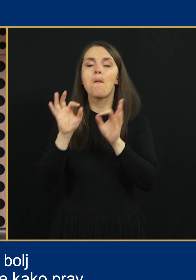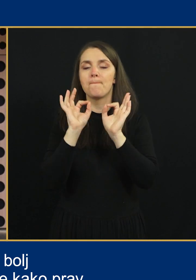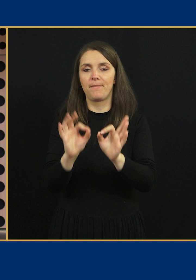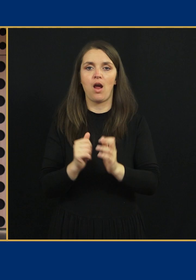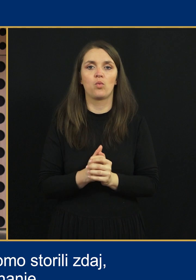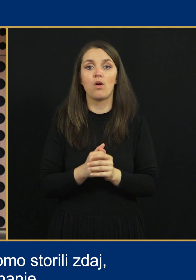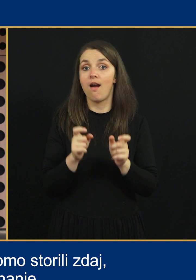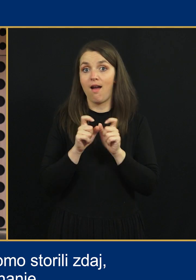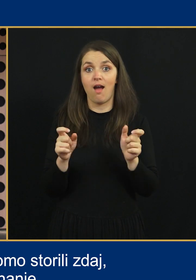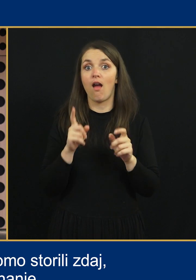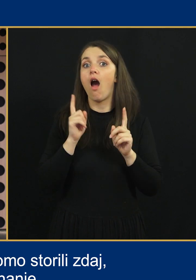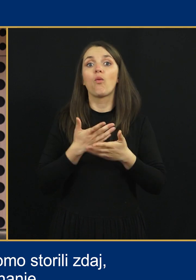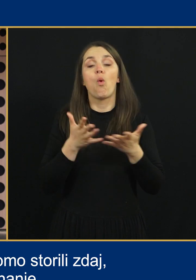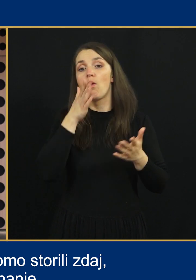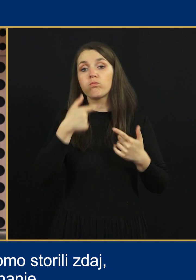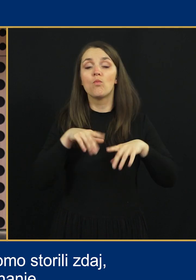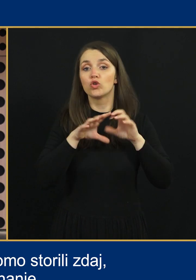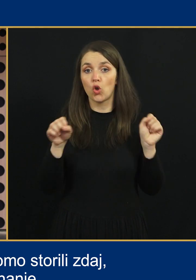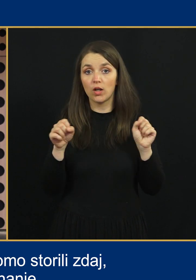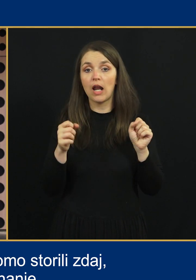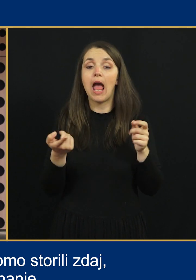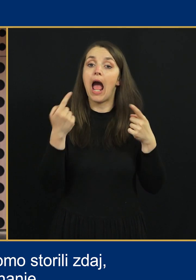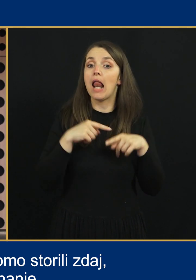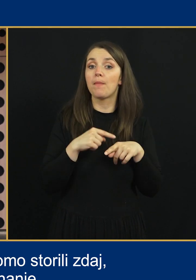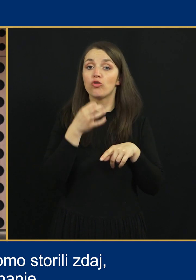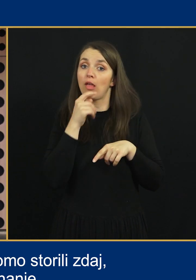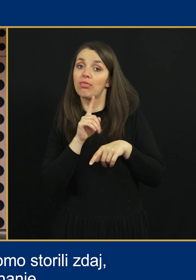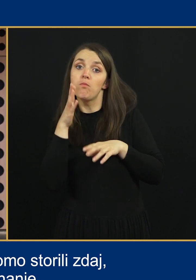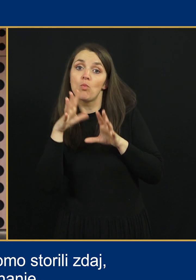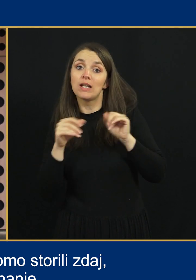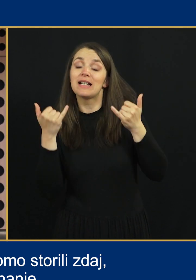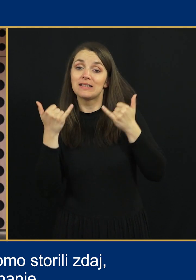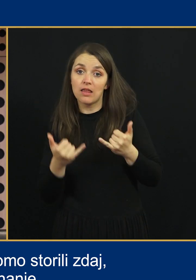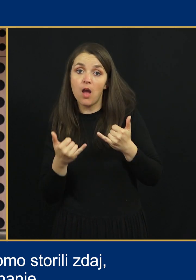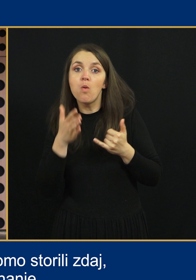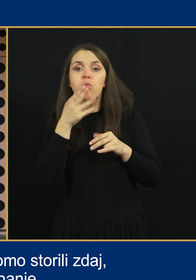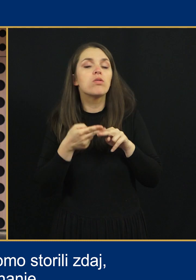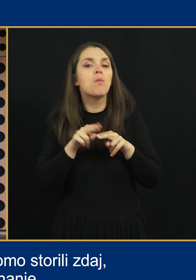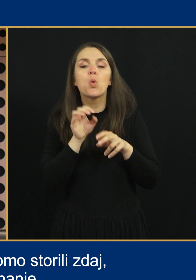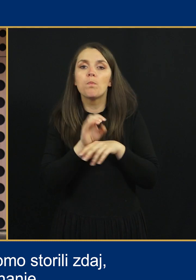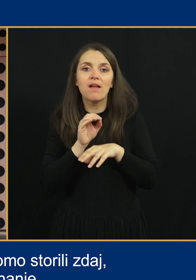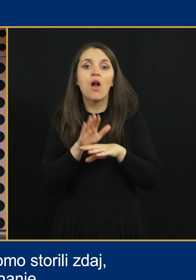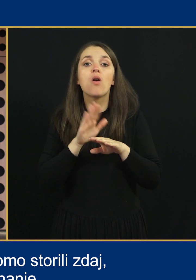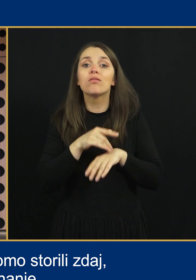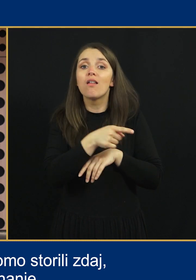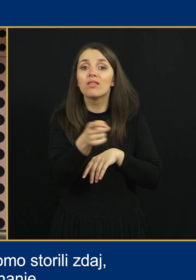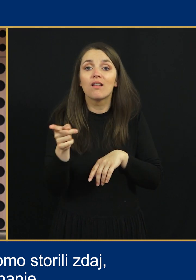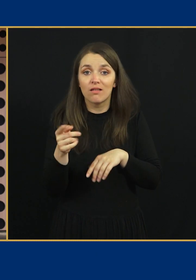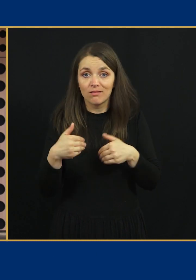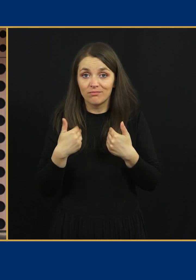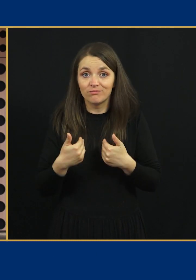Kajti karkoli bomo storili ali ne bomo storili zdaj, bo najbolj vplivalo prav